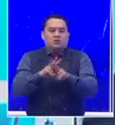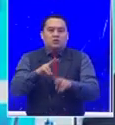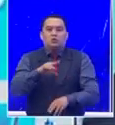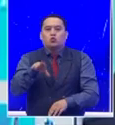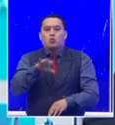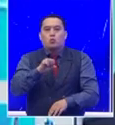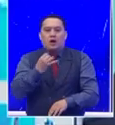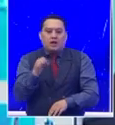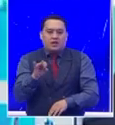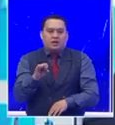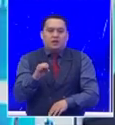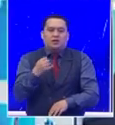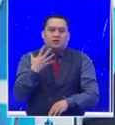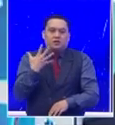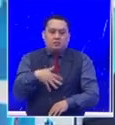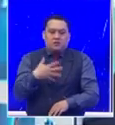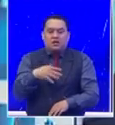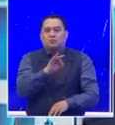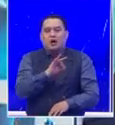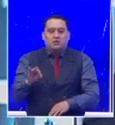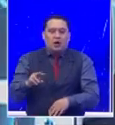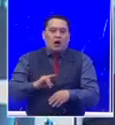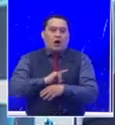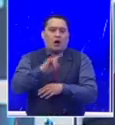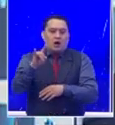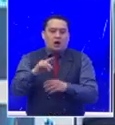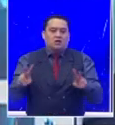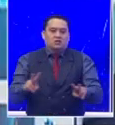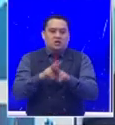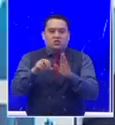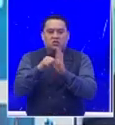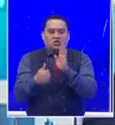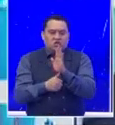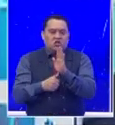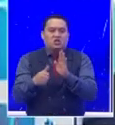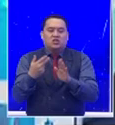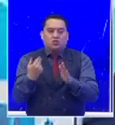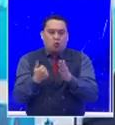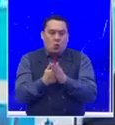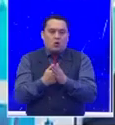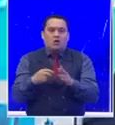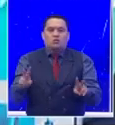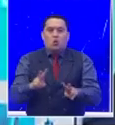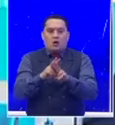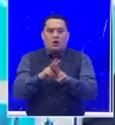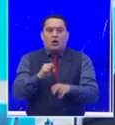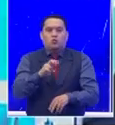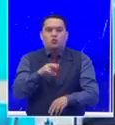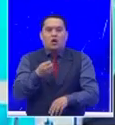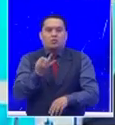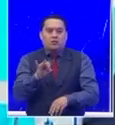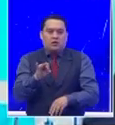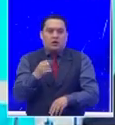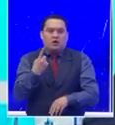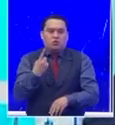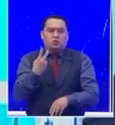с 10 до 5, почти 50%, Астана-Дубай с 14 до 6 и Нур-Султан-Абу-Даби с 2 до